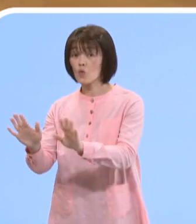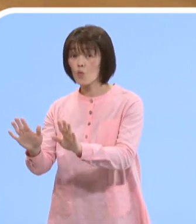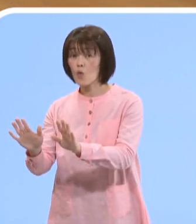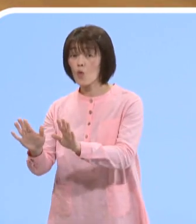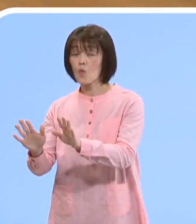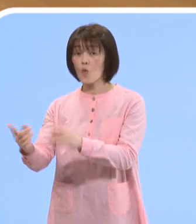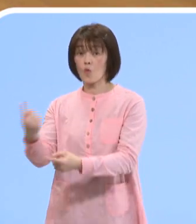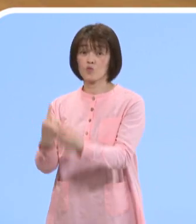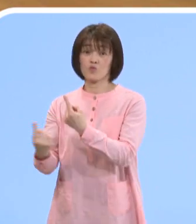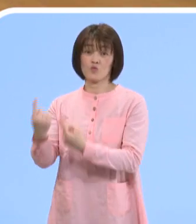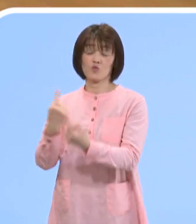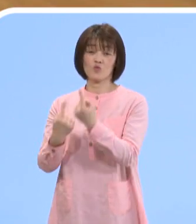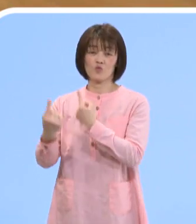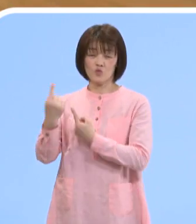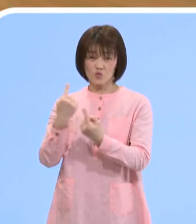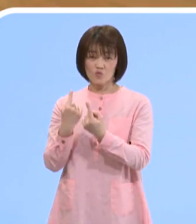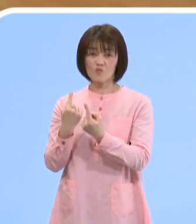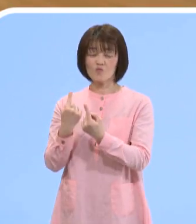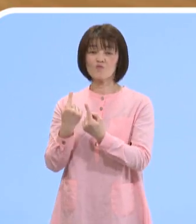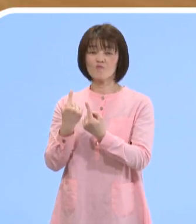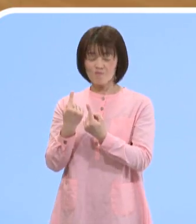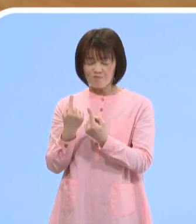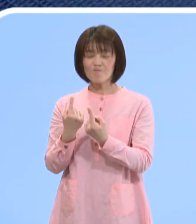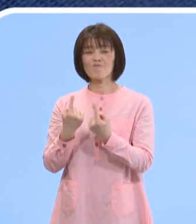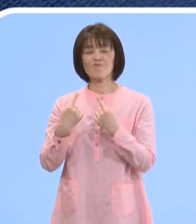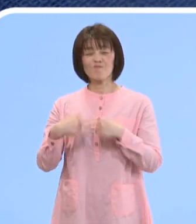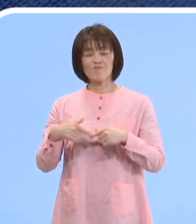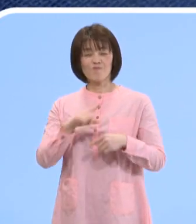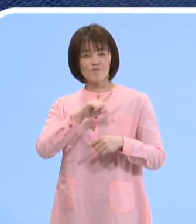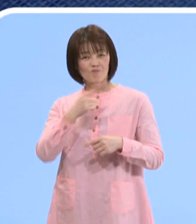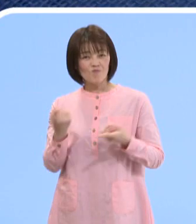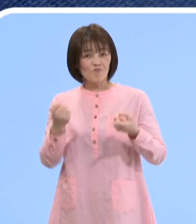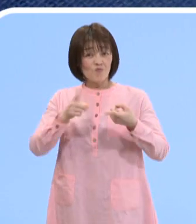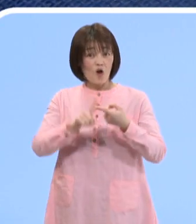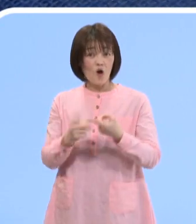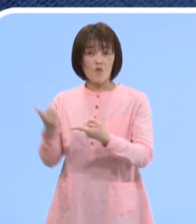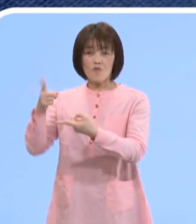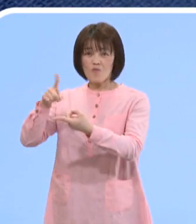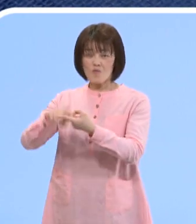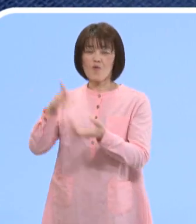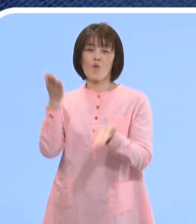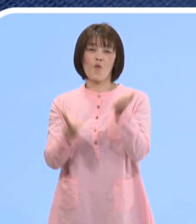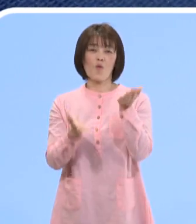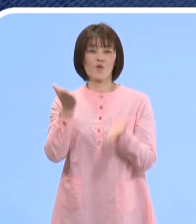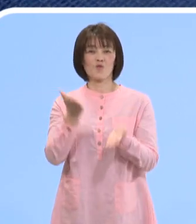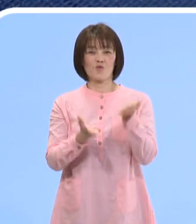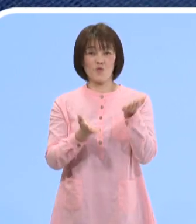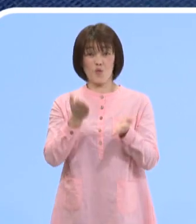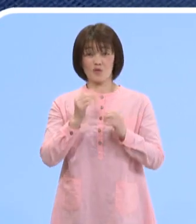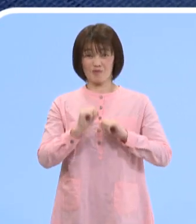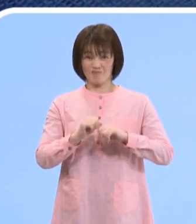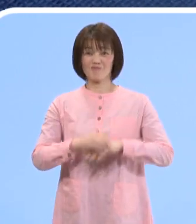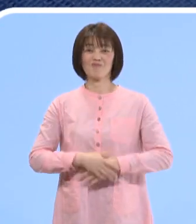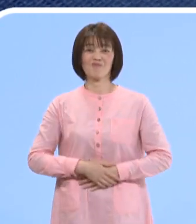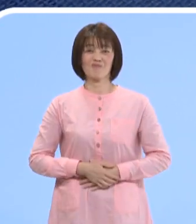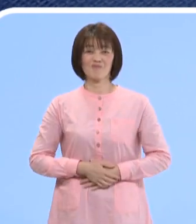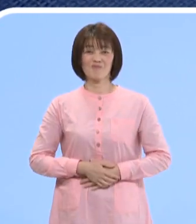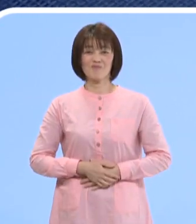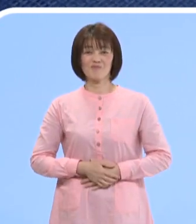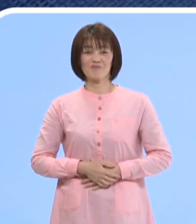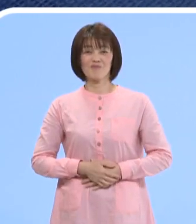地域のお子様も月曜日から金曜日まで、もう朝から夕方までいろんなニーズに合わせて対応させてはいただいております。